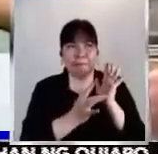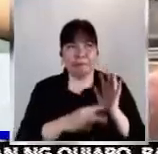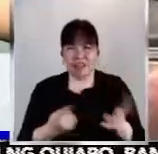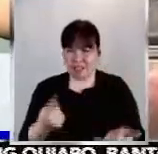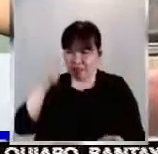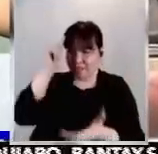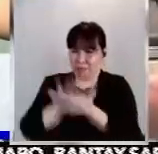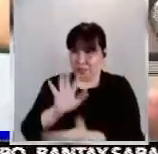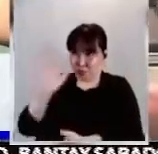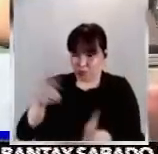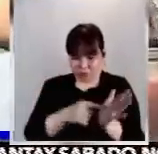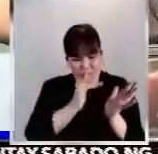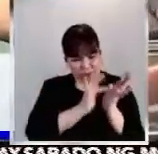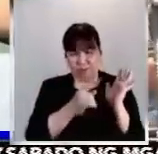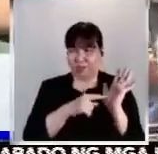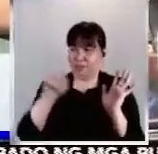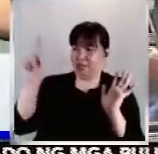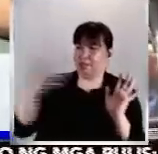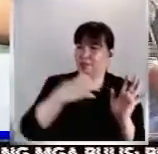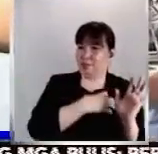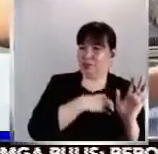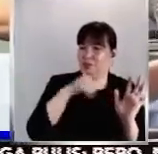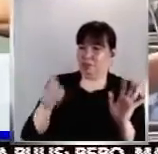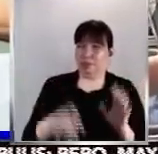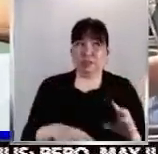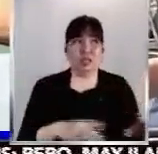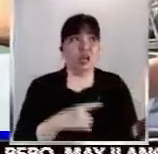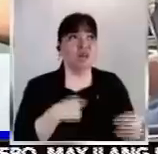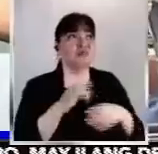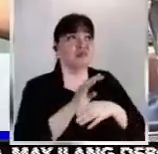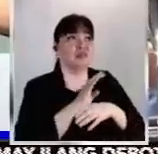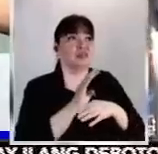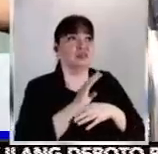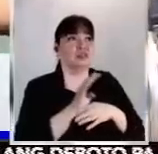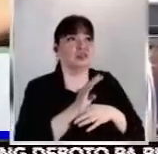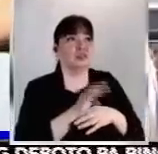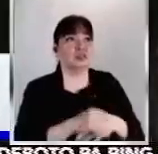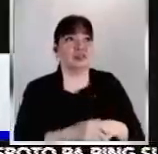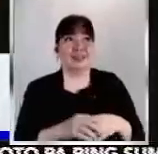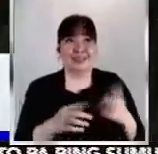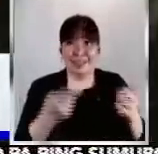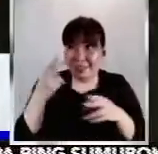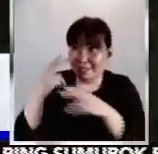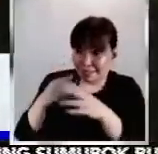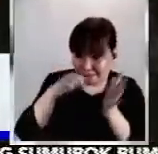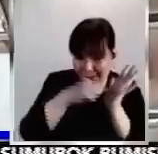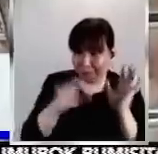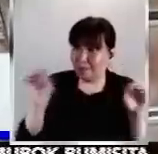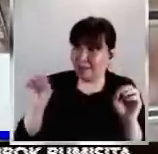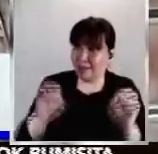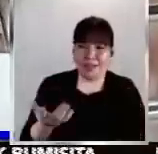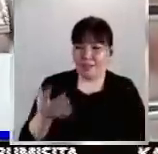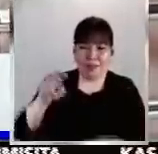po to? Wala pong litrato. Busy kasi. Ito, di niya rin po, wala rin pong pangalan. Pinababa rin siya.